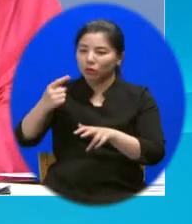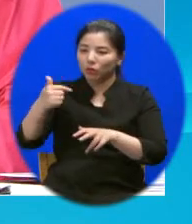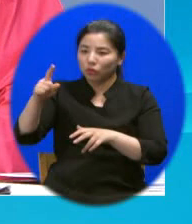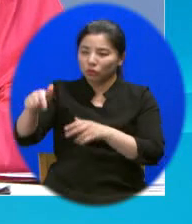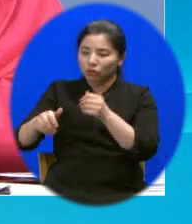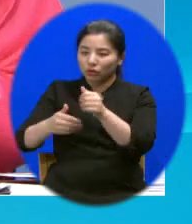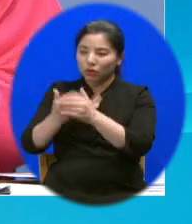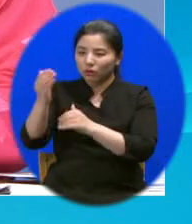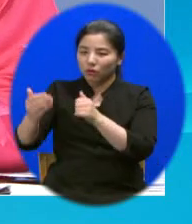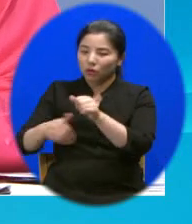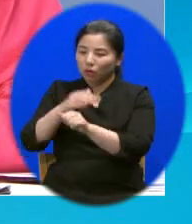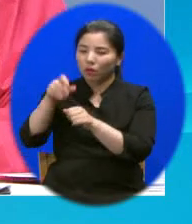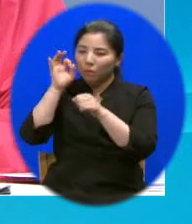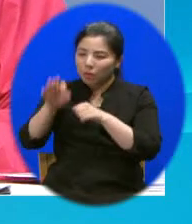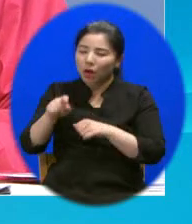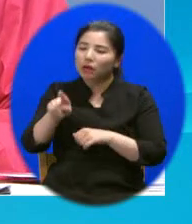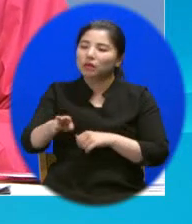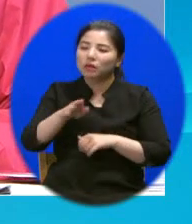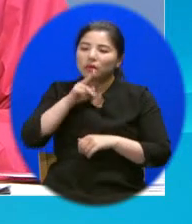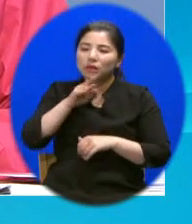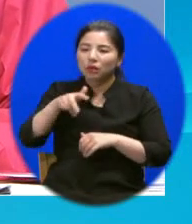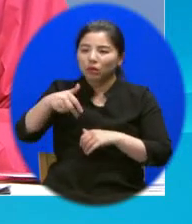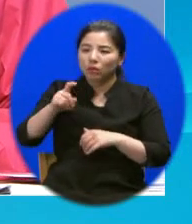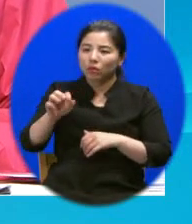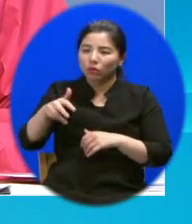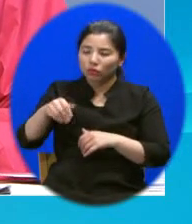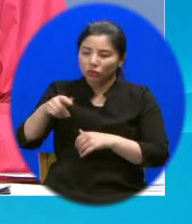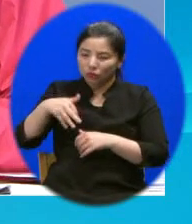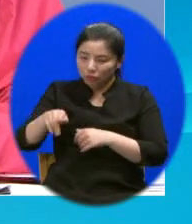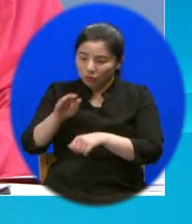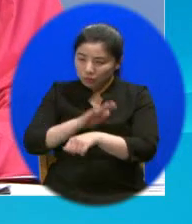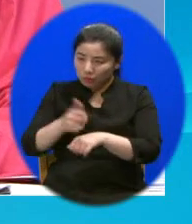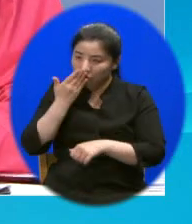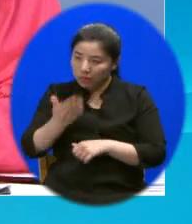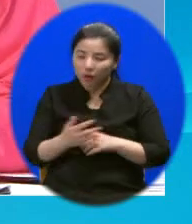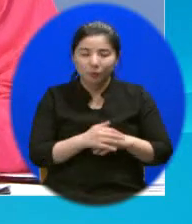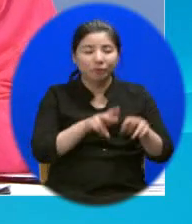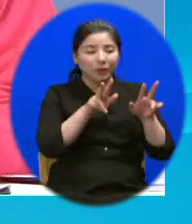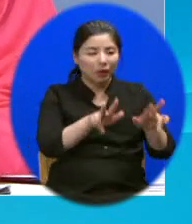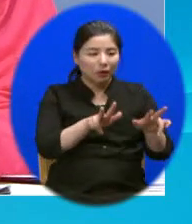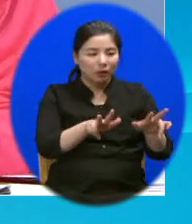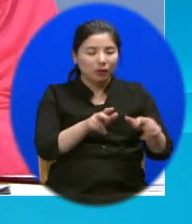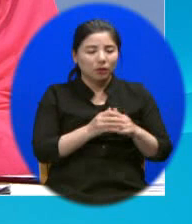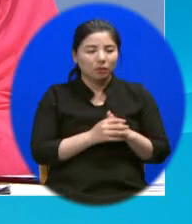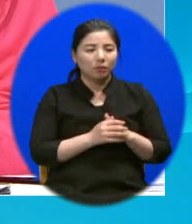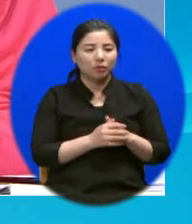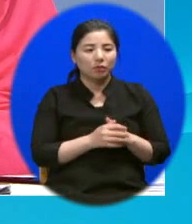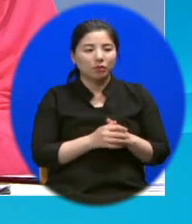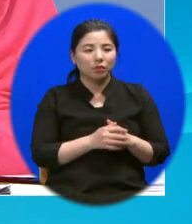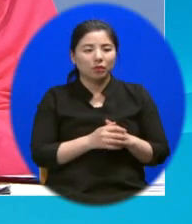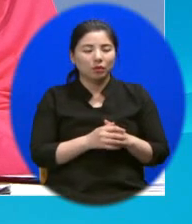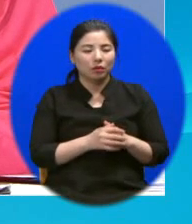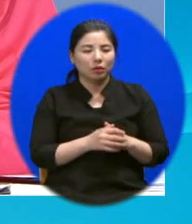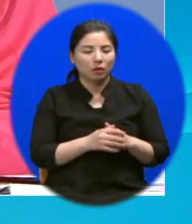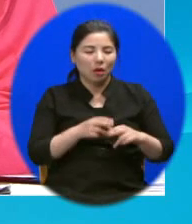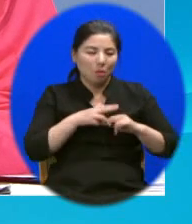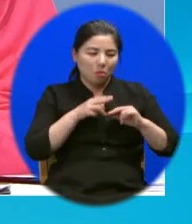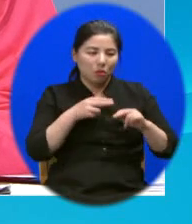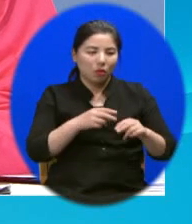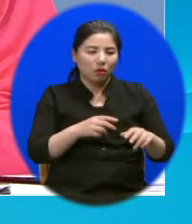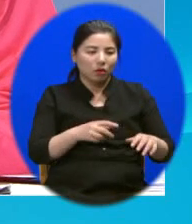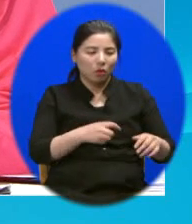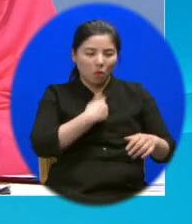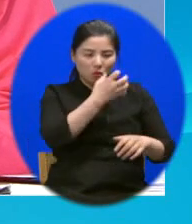한번 비춰 보십시오 과연 그 공수 차가 그렇게 가자 전에 를 불러 가겠나 그래서 지금 입이 대화 독점 하 되어있는